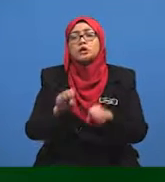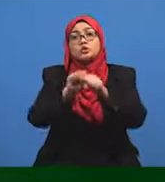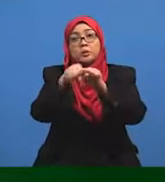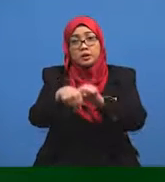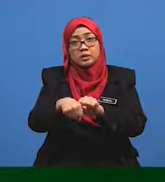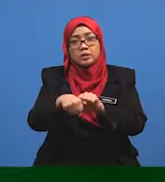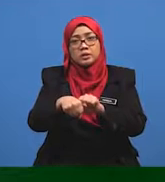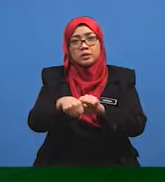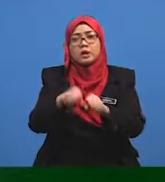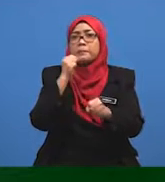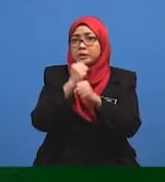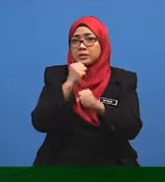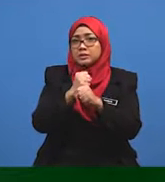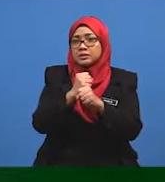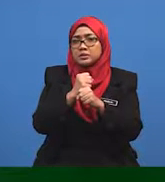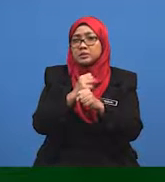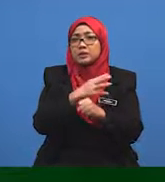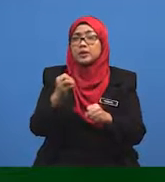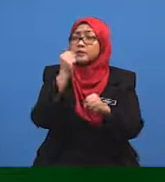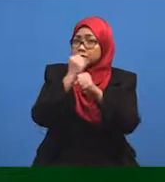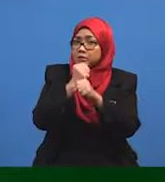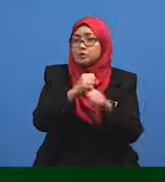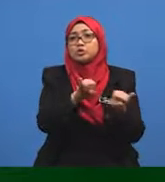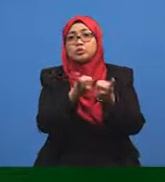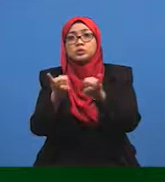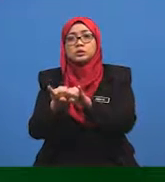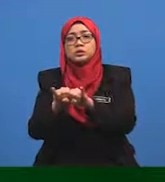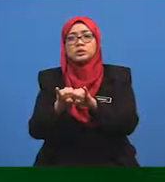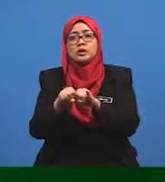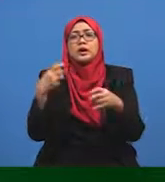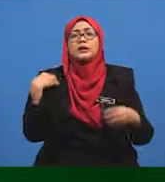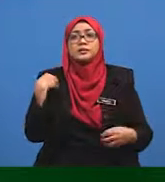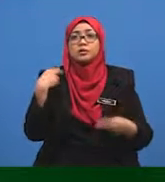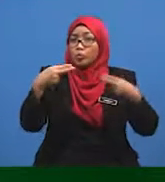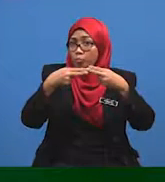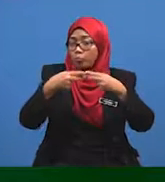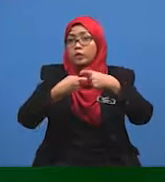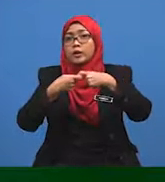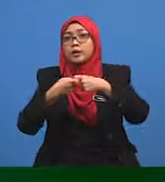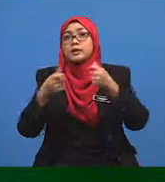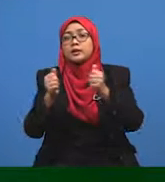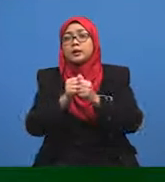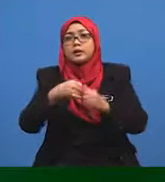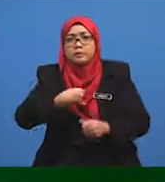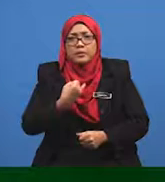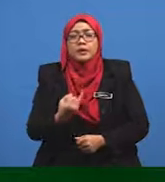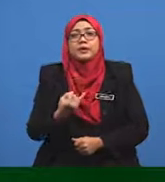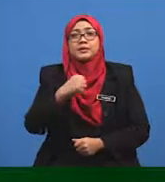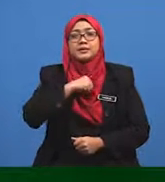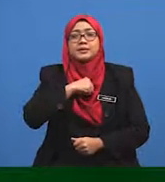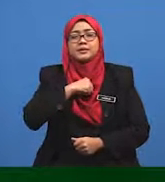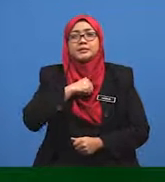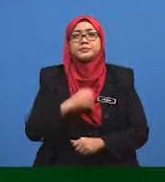bekerja. Bekerja juga sering dikaitkan dengan keimanan seseorang. Orang yang beramal soleh ialah orang